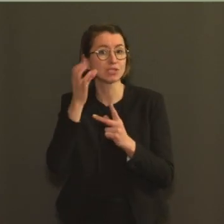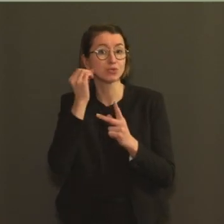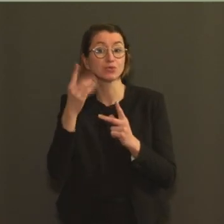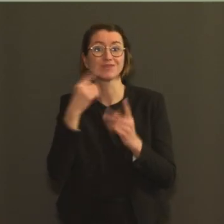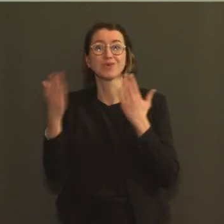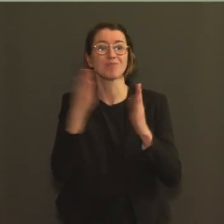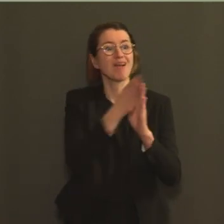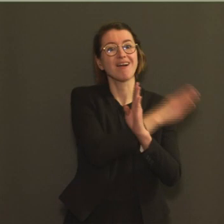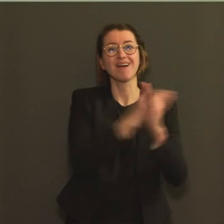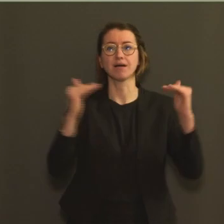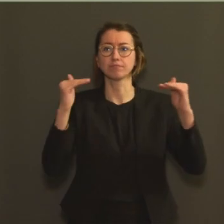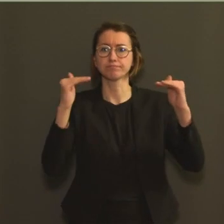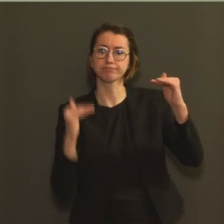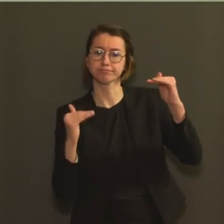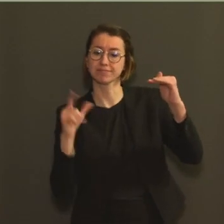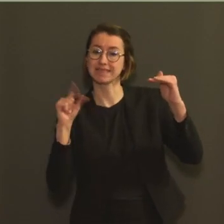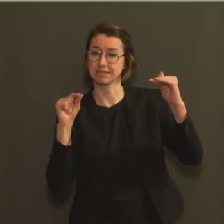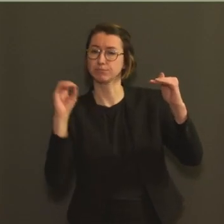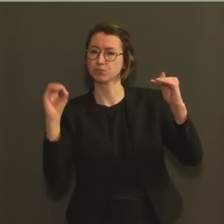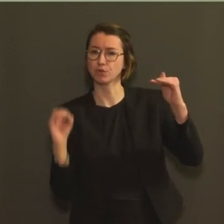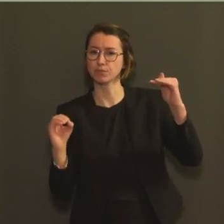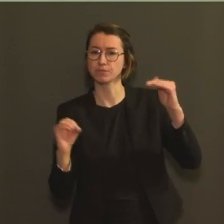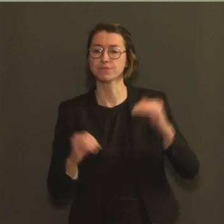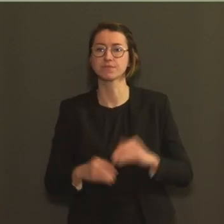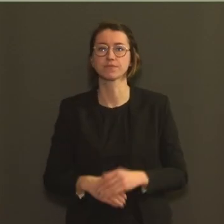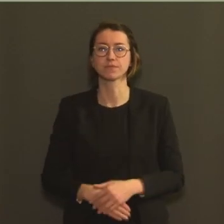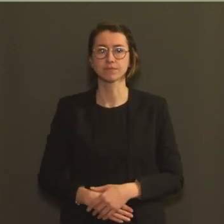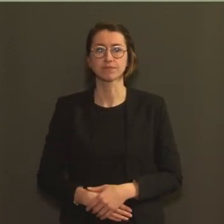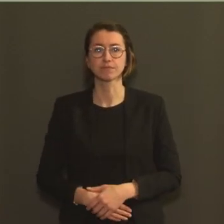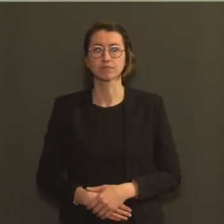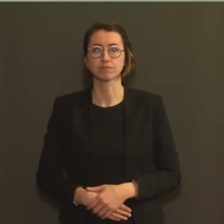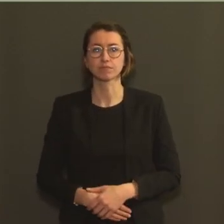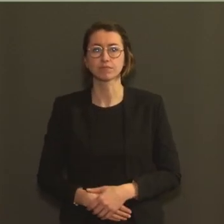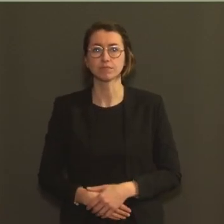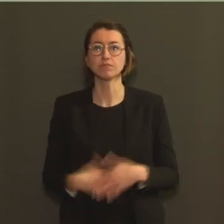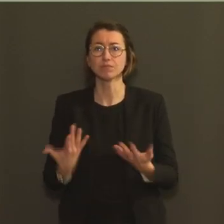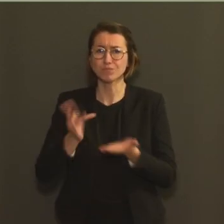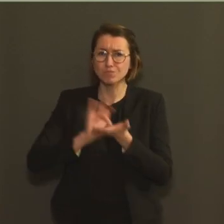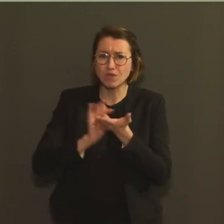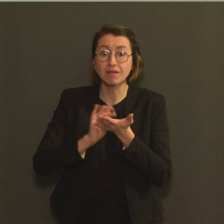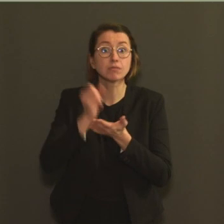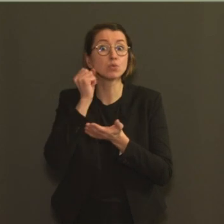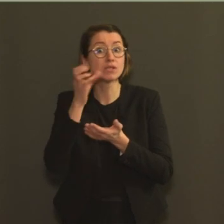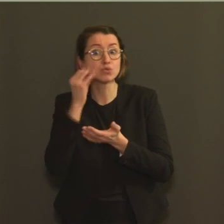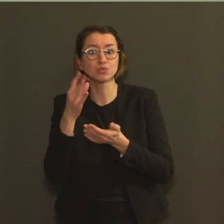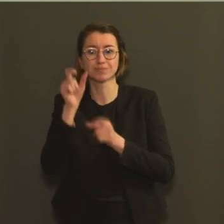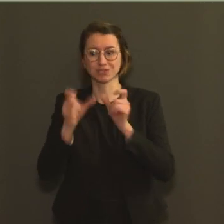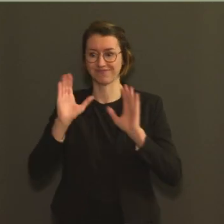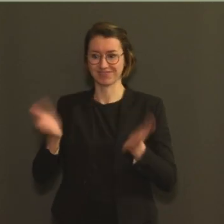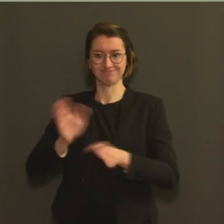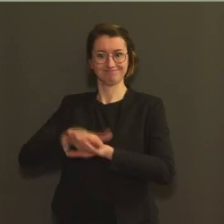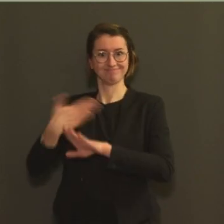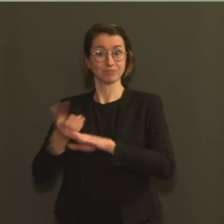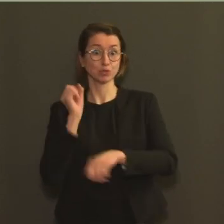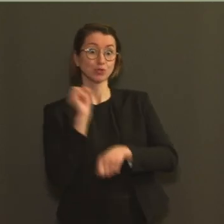moyenne de la semaine précédente. On a en moyenne aussi 151 personnes qui sortent tous les jours de l'hôpital, ce qui fait que le